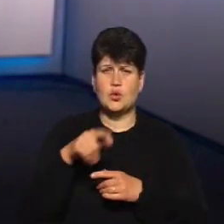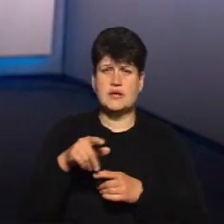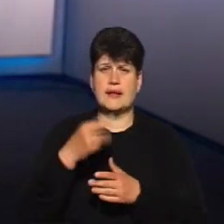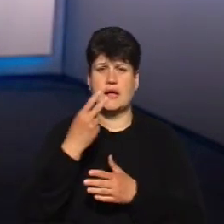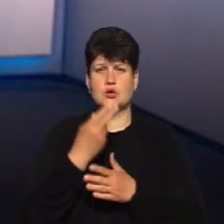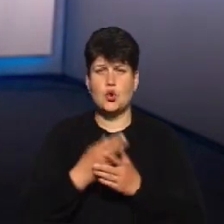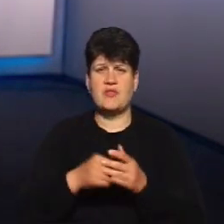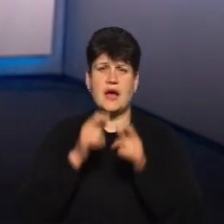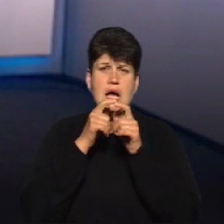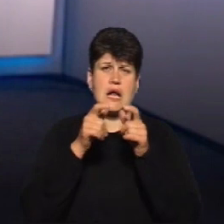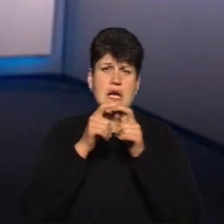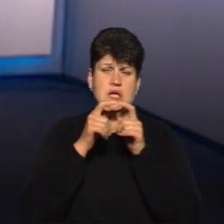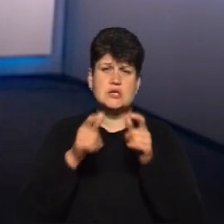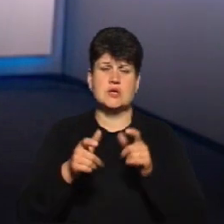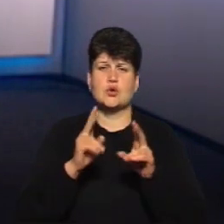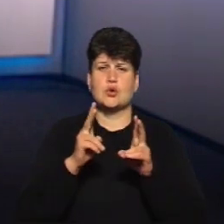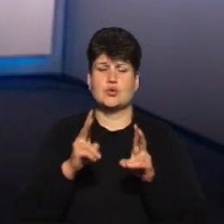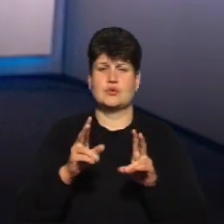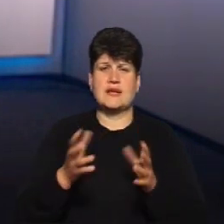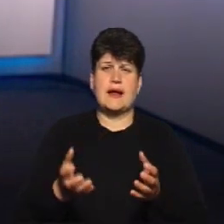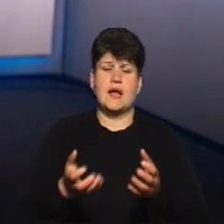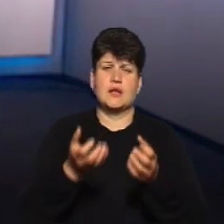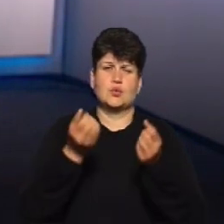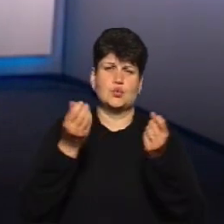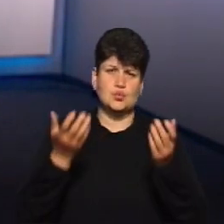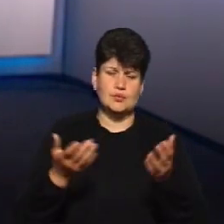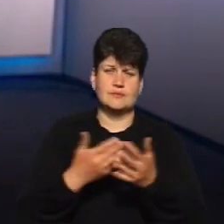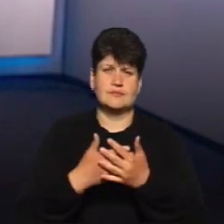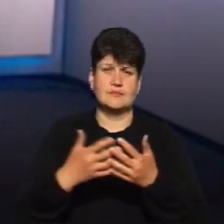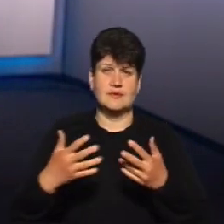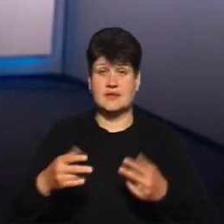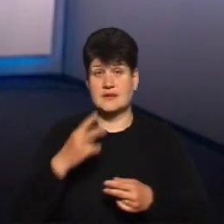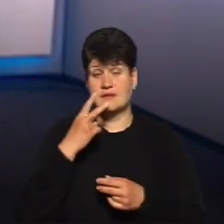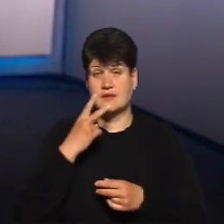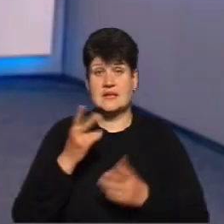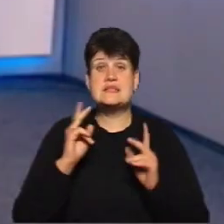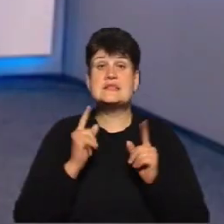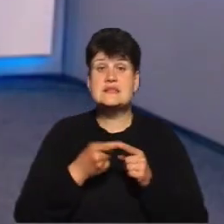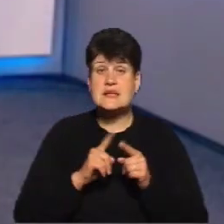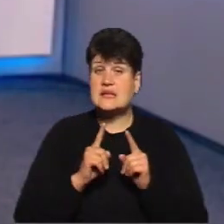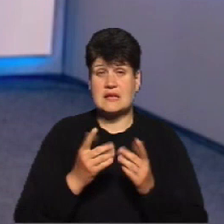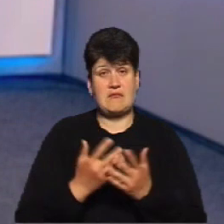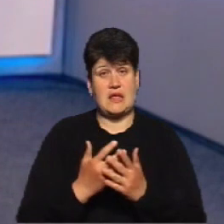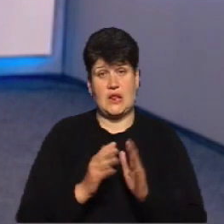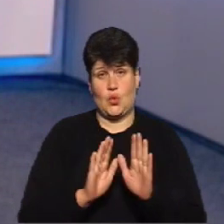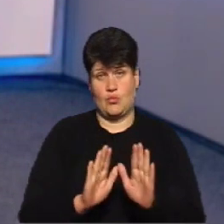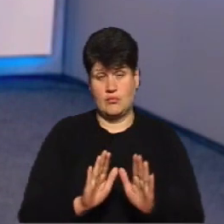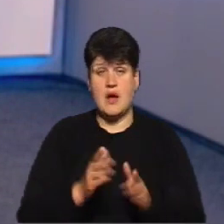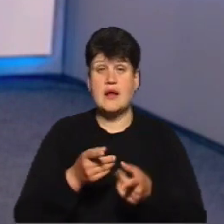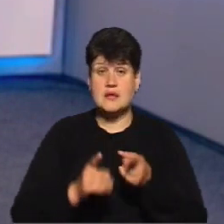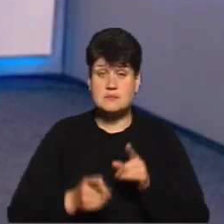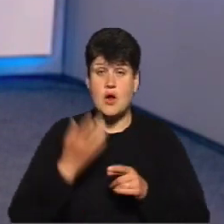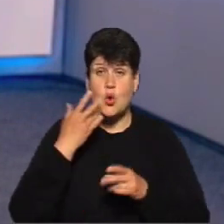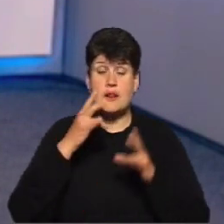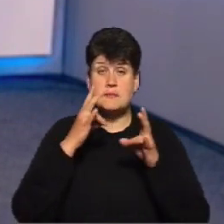кричить, вона подає знаки, хтось її рятує, і це все так виглядає тільки в кіно. А насправді, коли з людиною стається така біда, вона не може